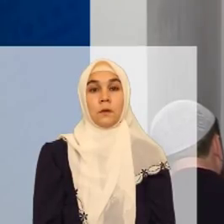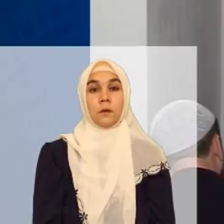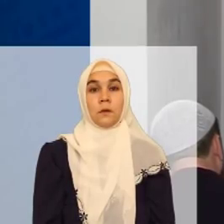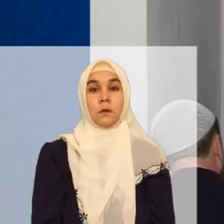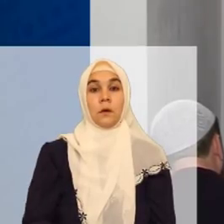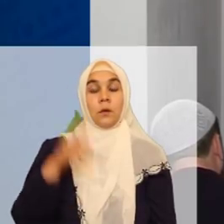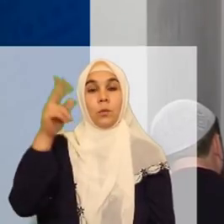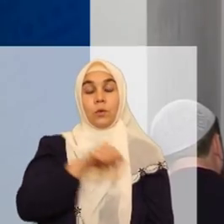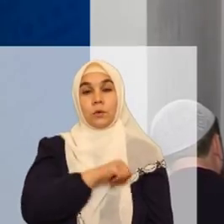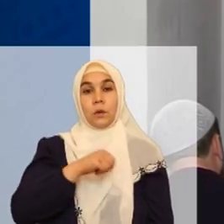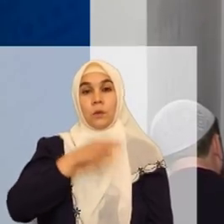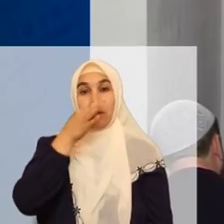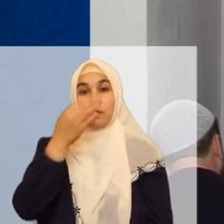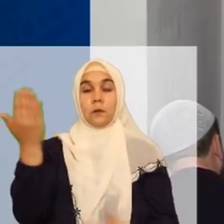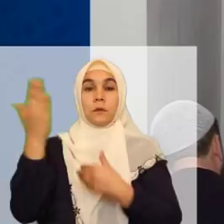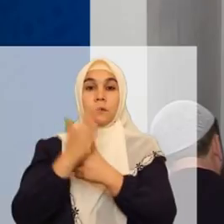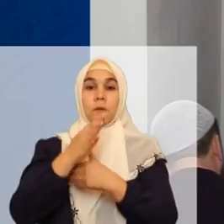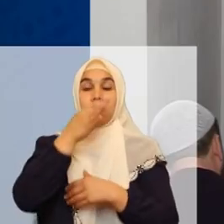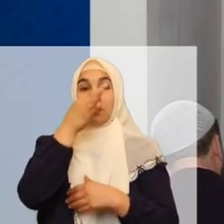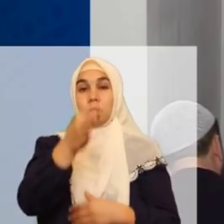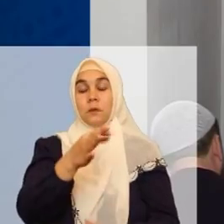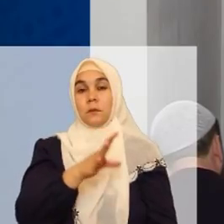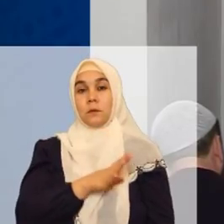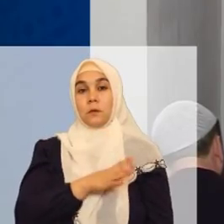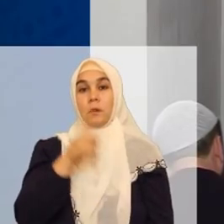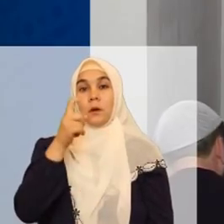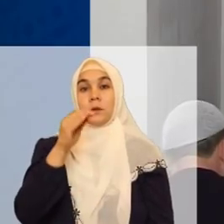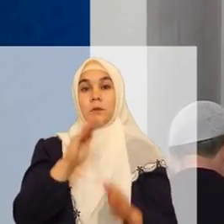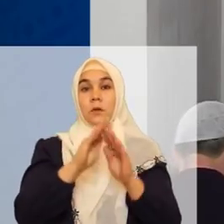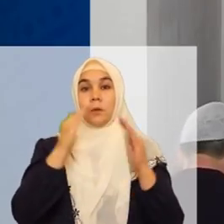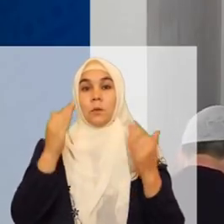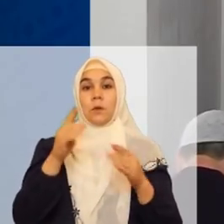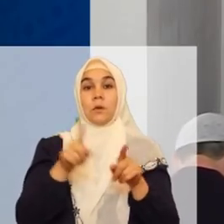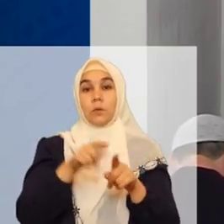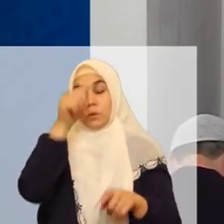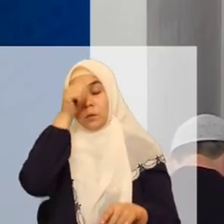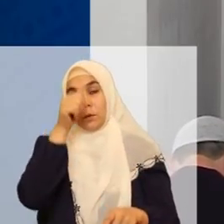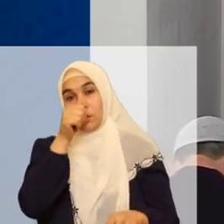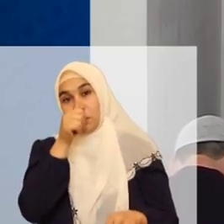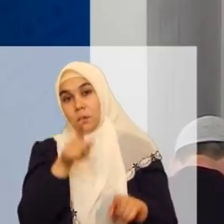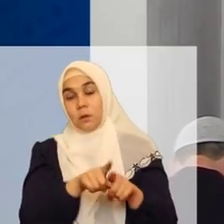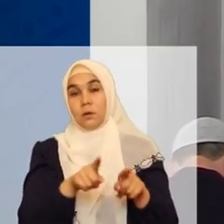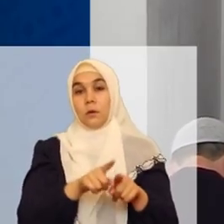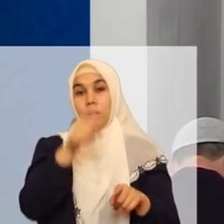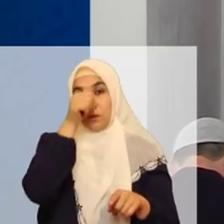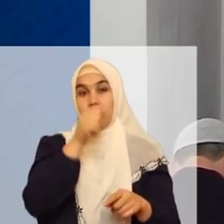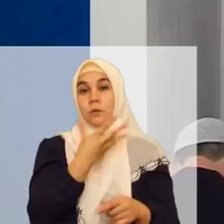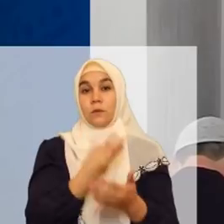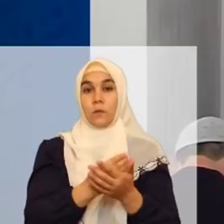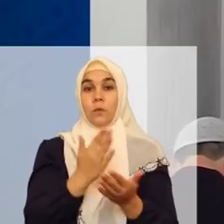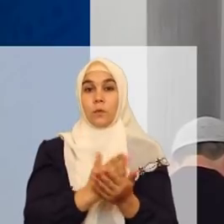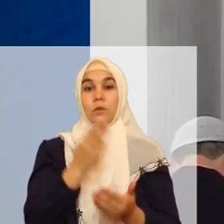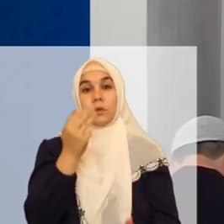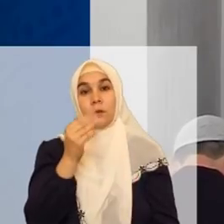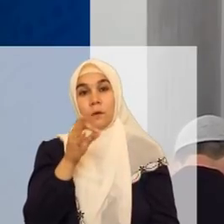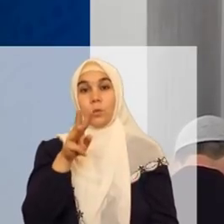الله تعالى مرحمت قلب ايتاديكي حج معلوم ايلانا دادر حج نوعي باروزة